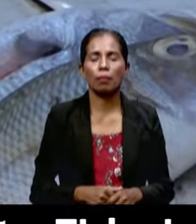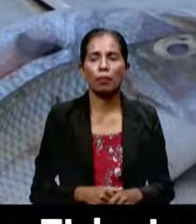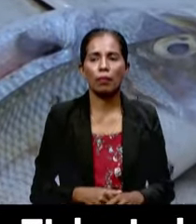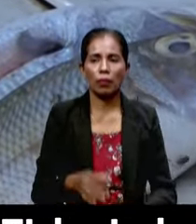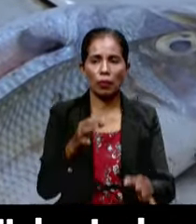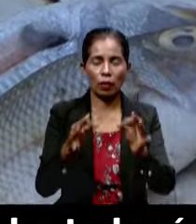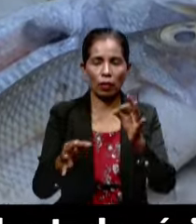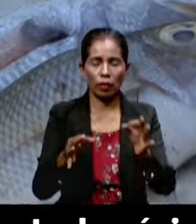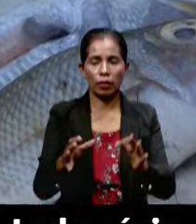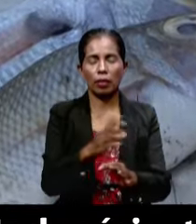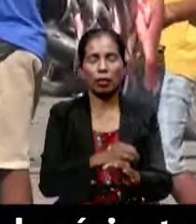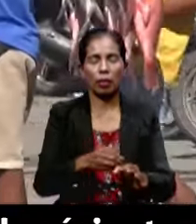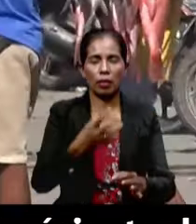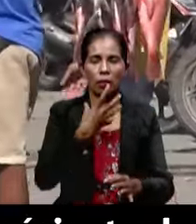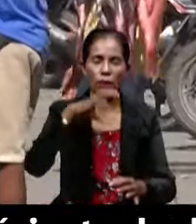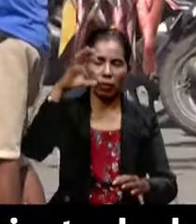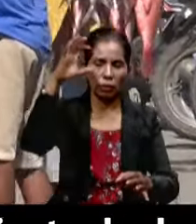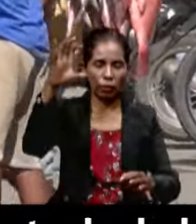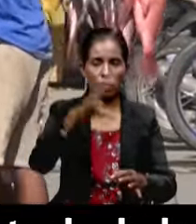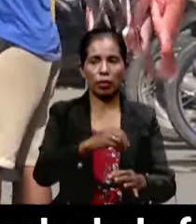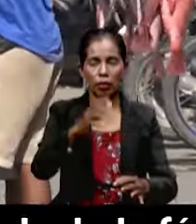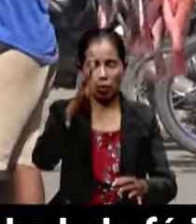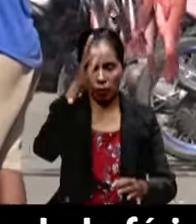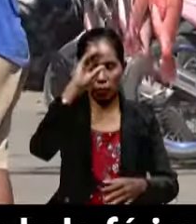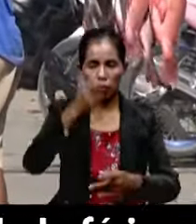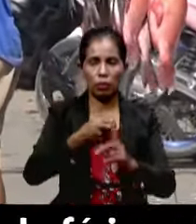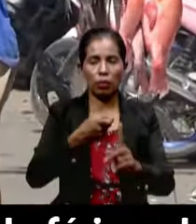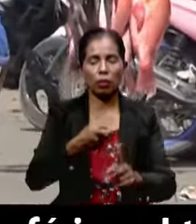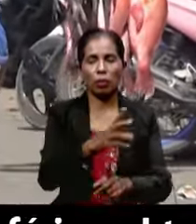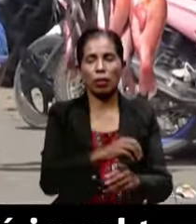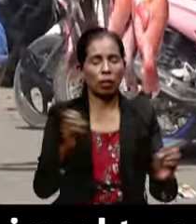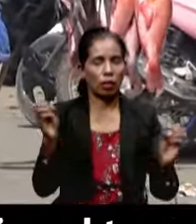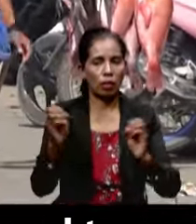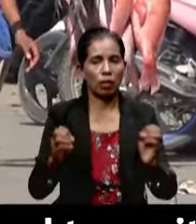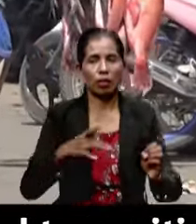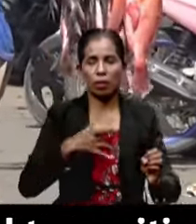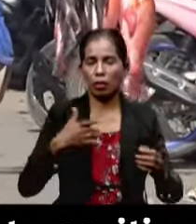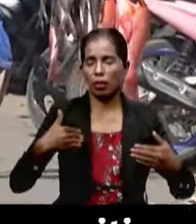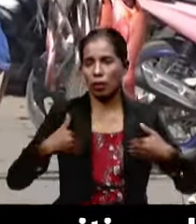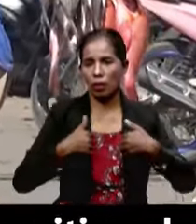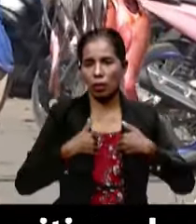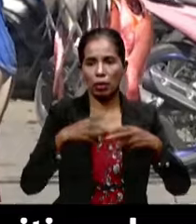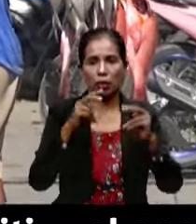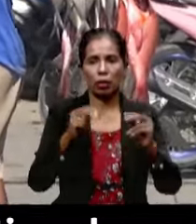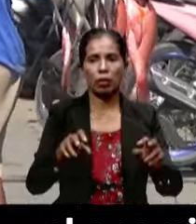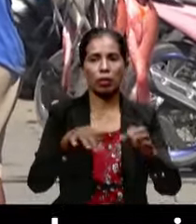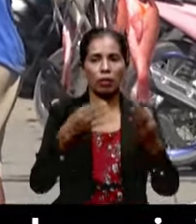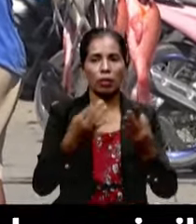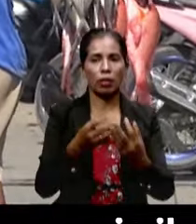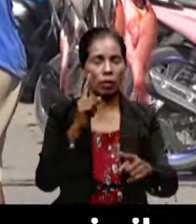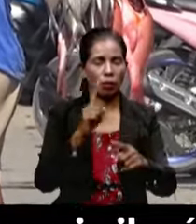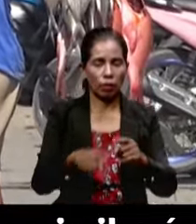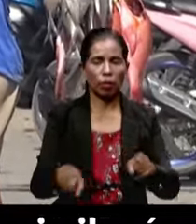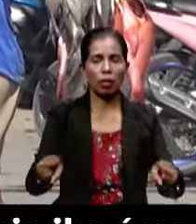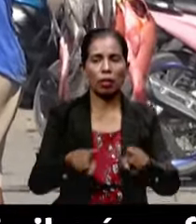Maski o kondisau klimatika nebe manas, aman husi uan ruane nungka hakiduk nola senti koleng, nune nesesidade umalaran la bele falta